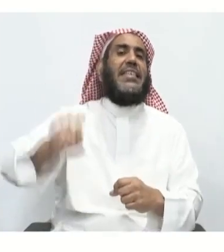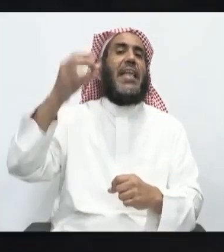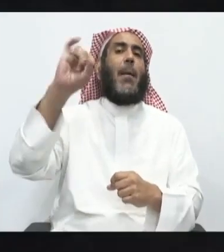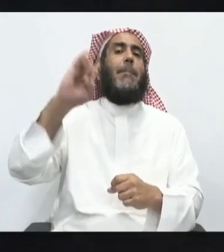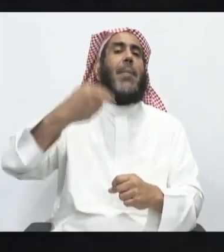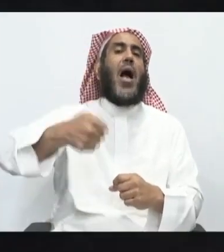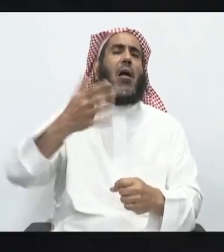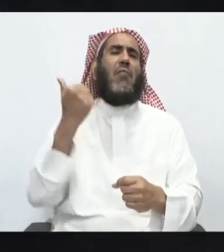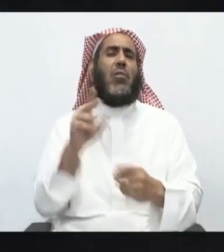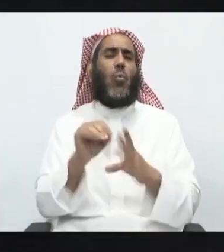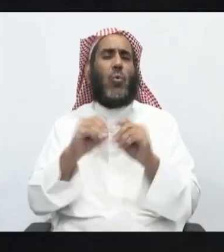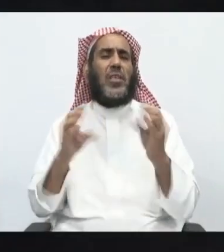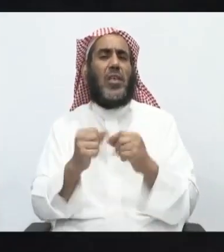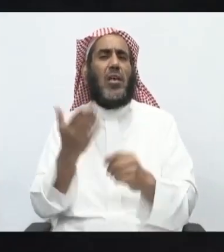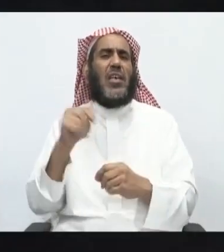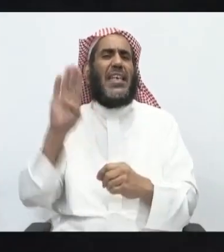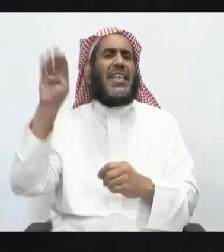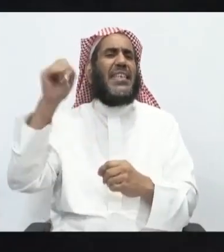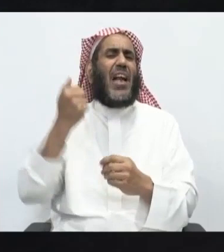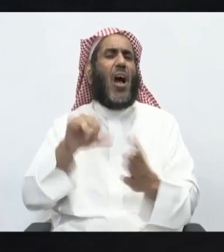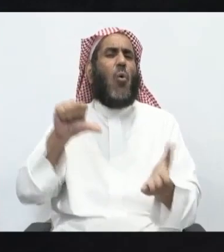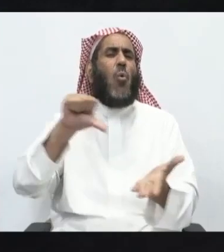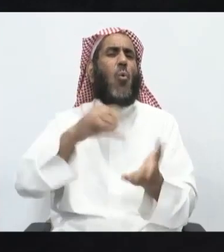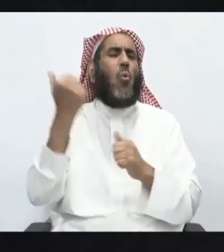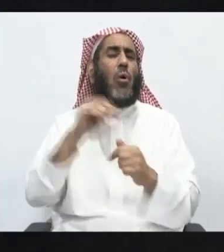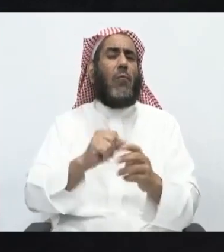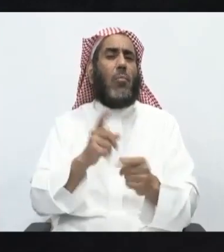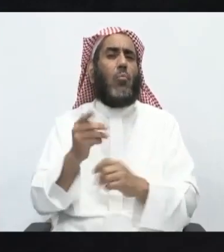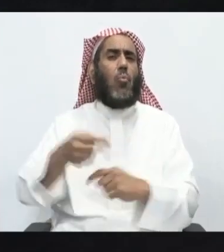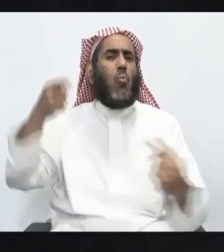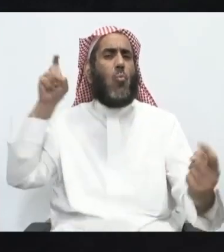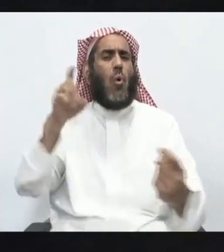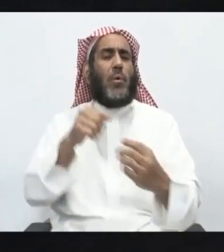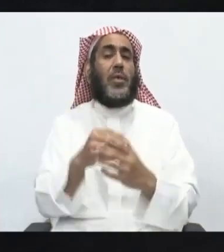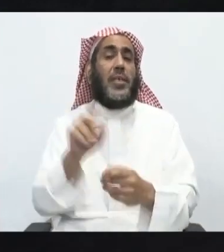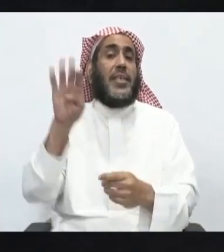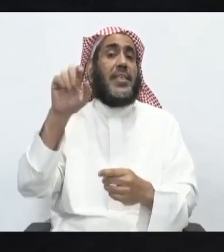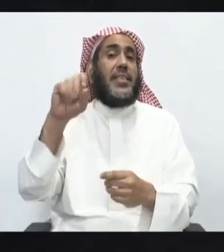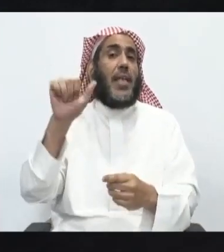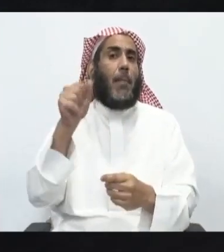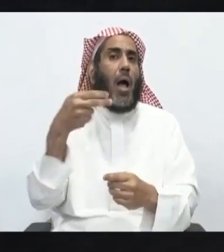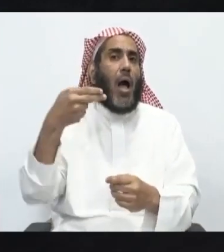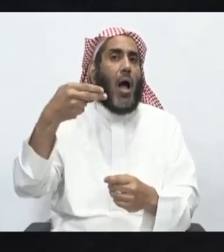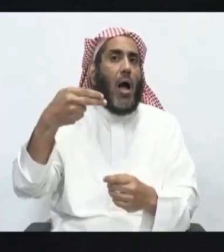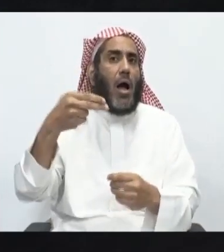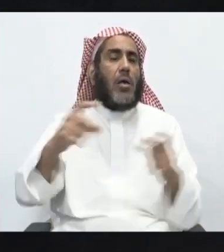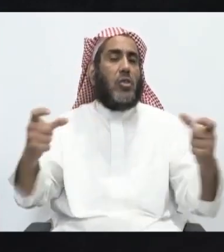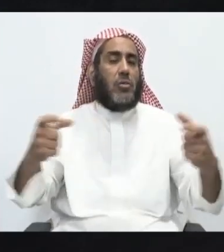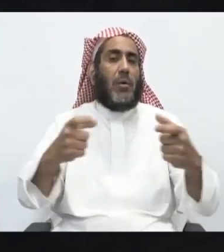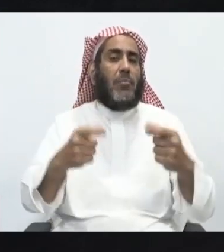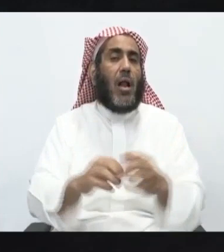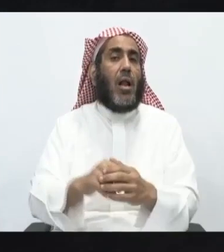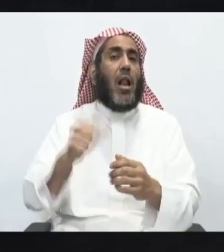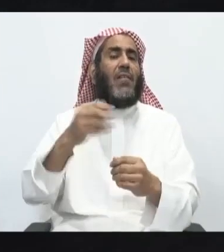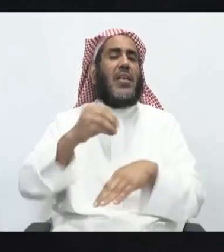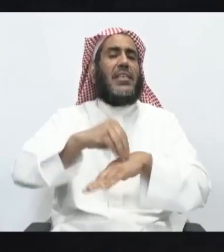عن كيف ان كسر بداوا بالاجتماع وس يحاربونكم هنا اجتمع الاصل فيها اجتمع الاصل فيها اجتمع فالالف